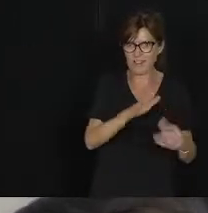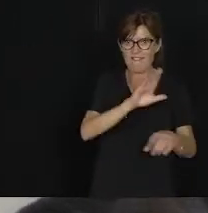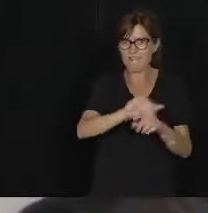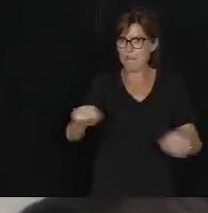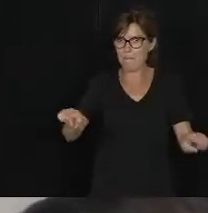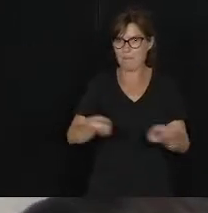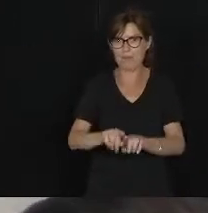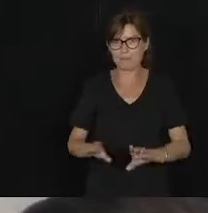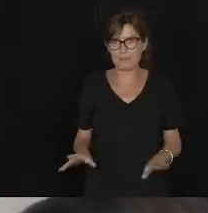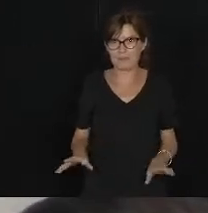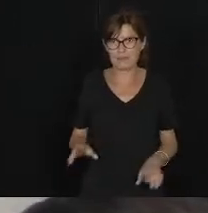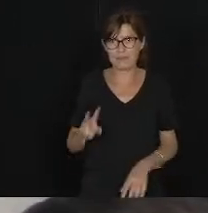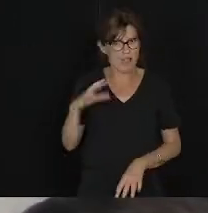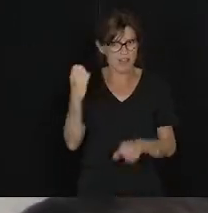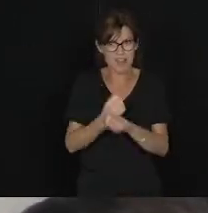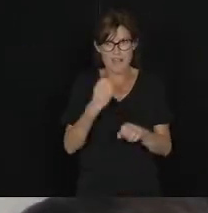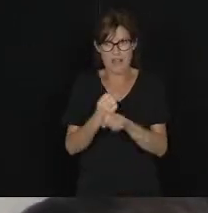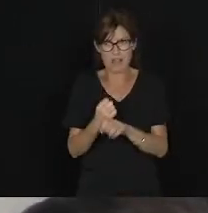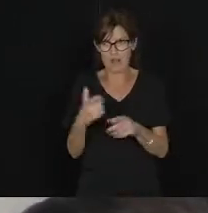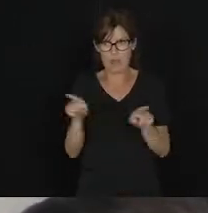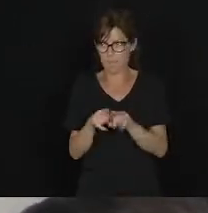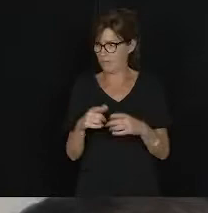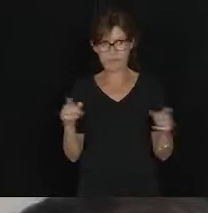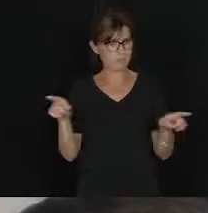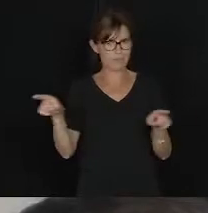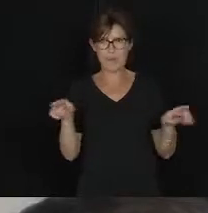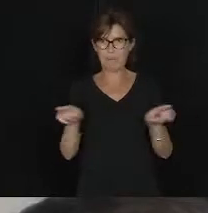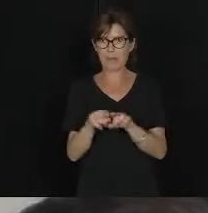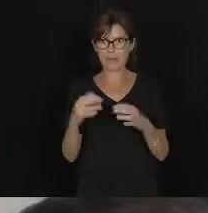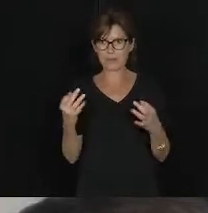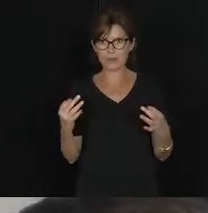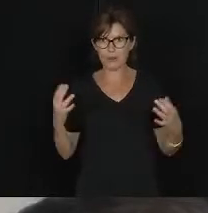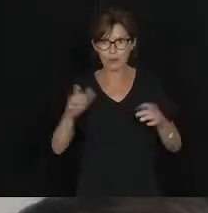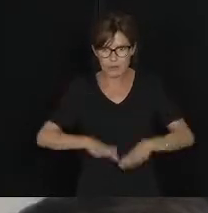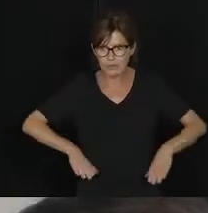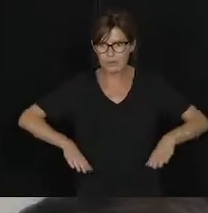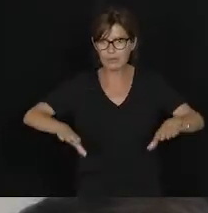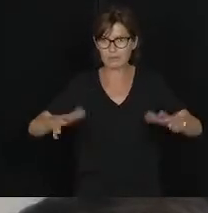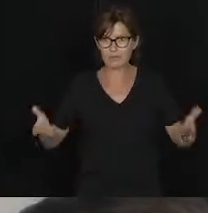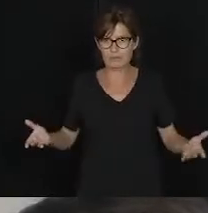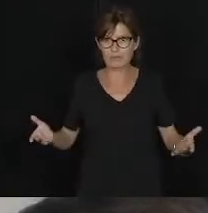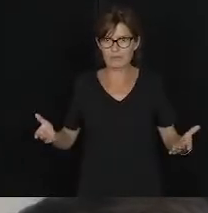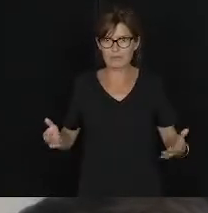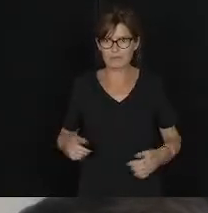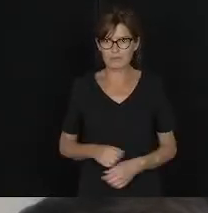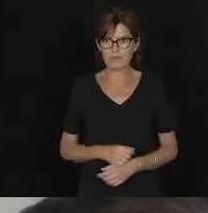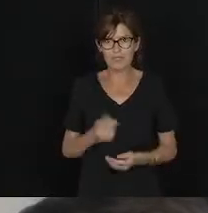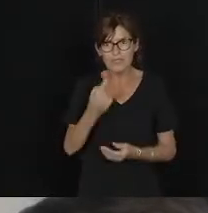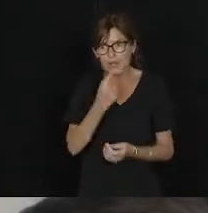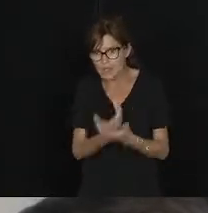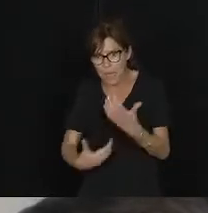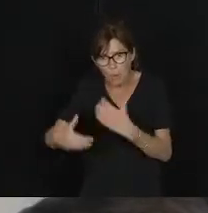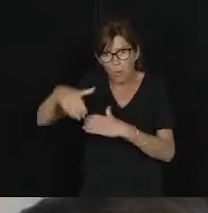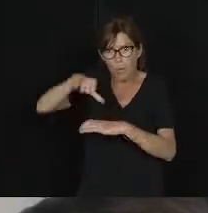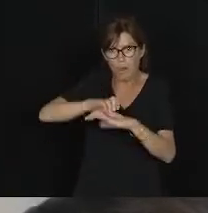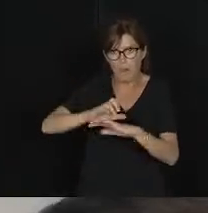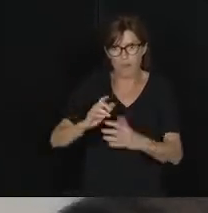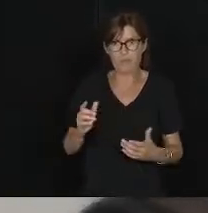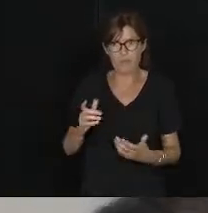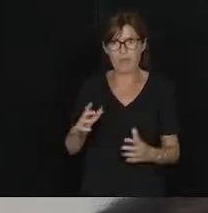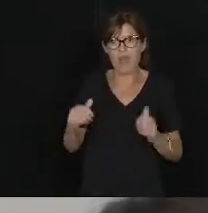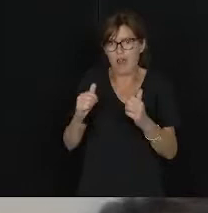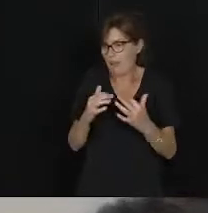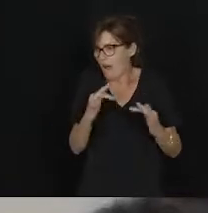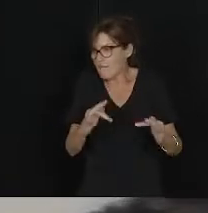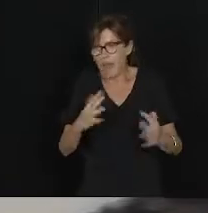précieux ici. C'est un travail de synchronisation très comparable à l'organisation de sa section structurée en armes complémentaires autour du fusil mitrailleur